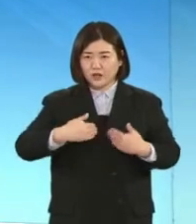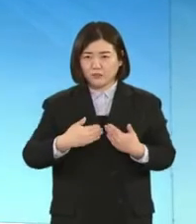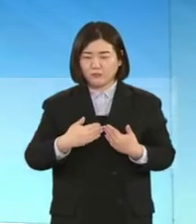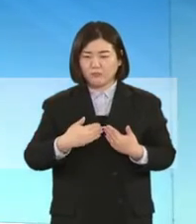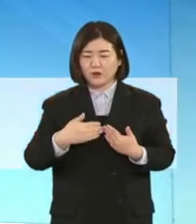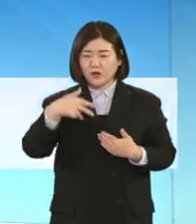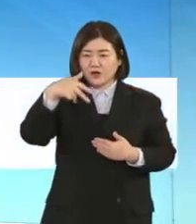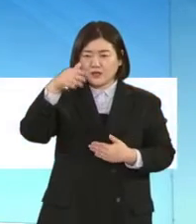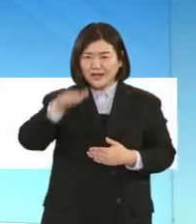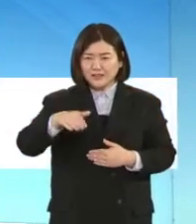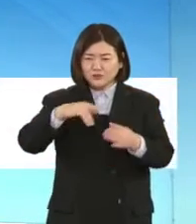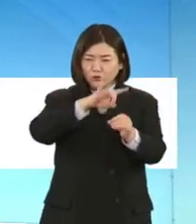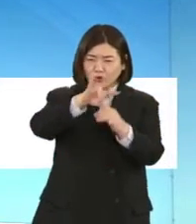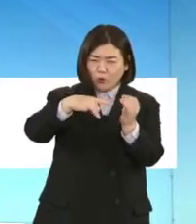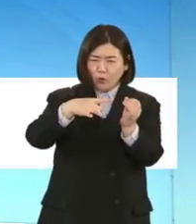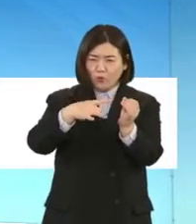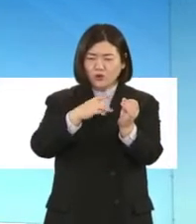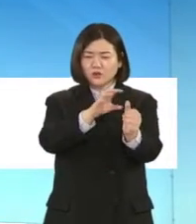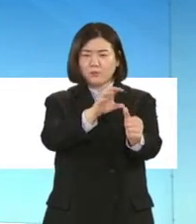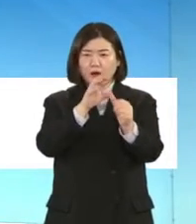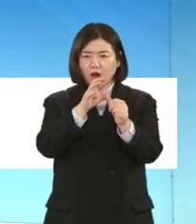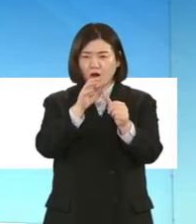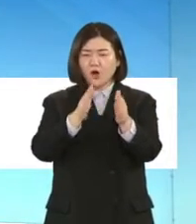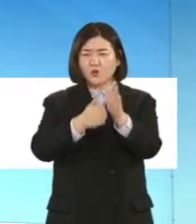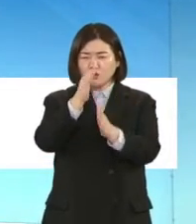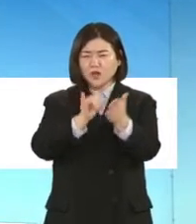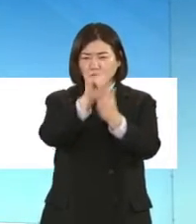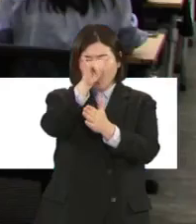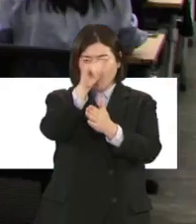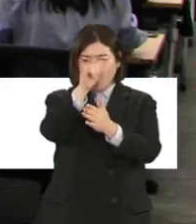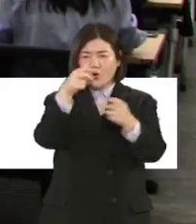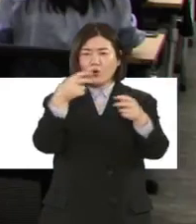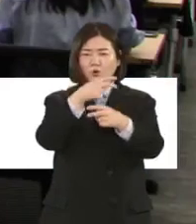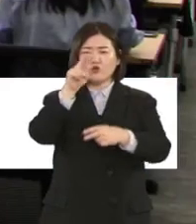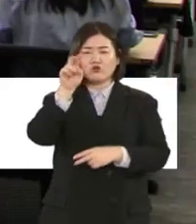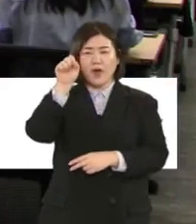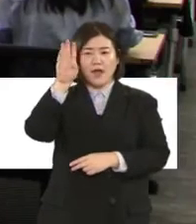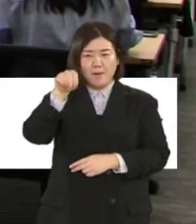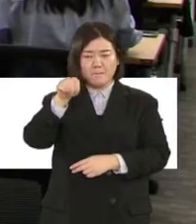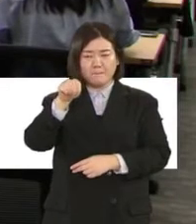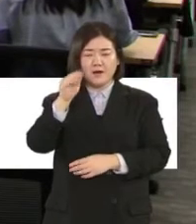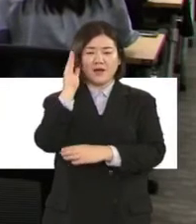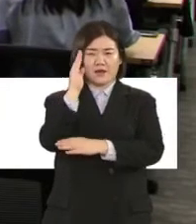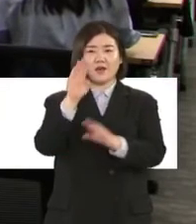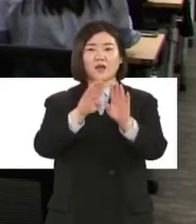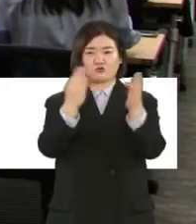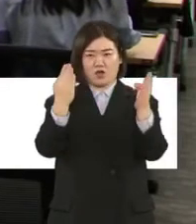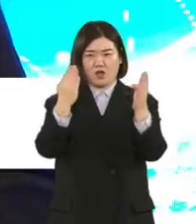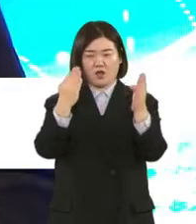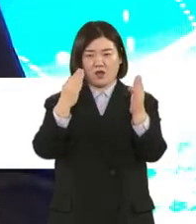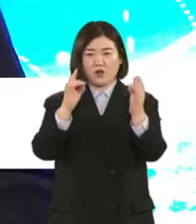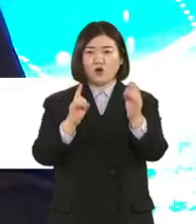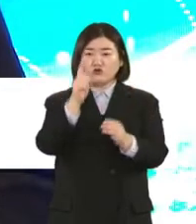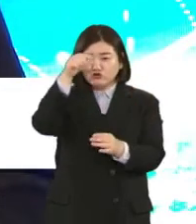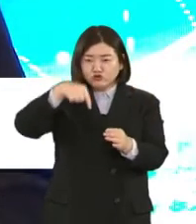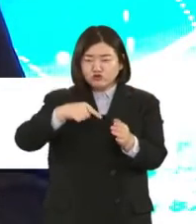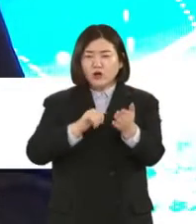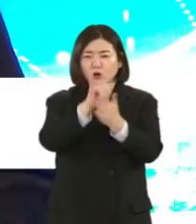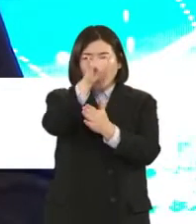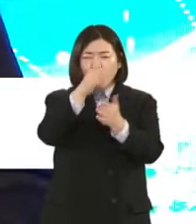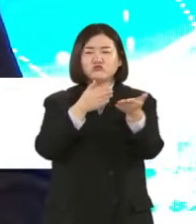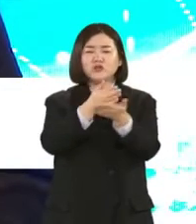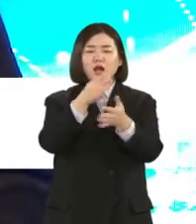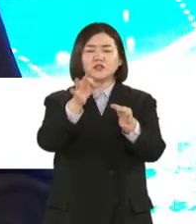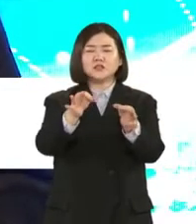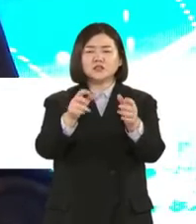충남도는 적외도 인공위성과 도심 항공교통 uam 산업 육성을 위한 포럼을 개최하고 우주항공 분야가